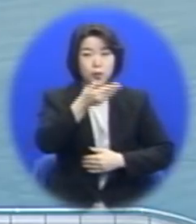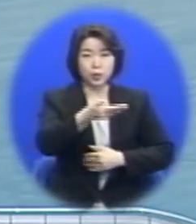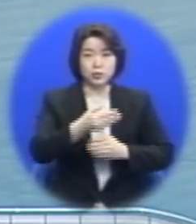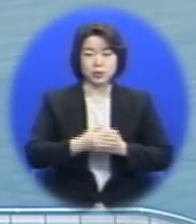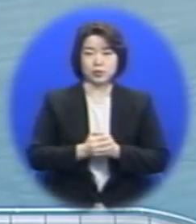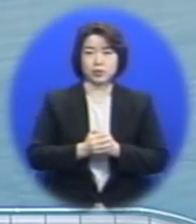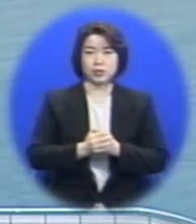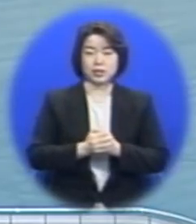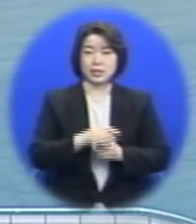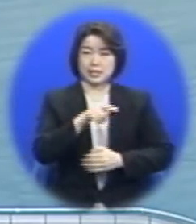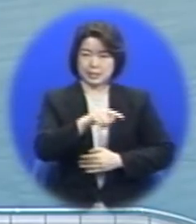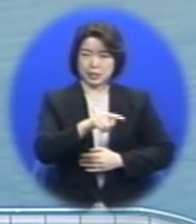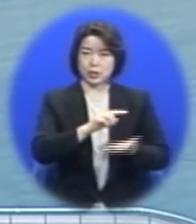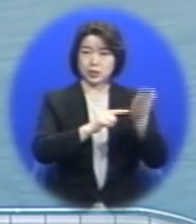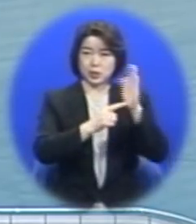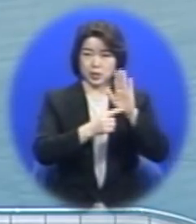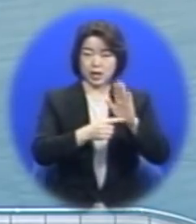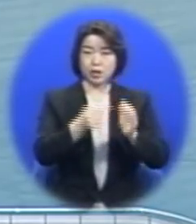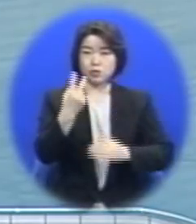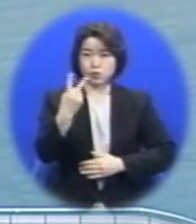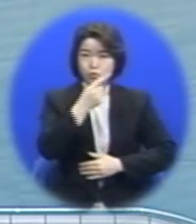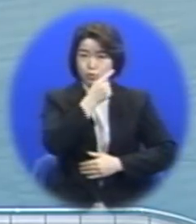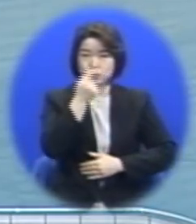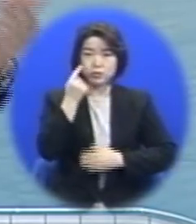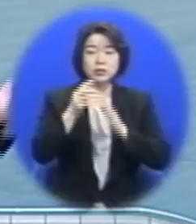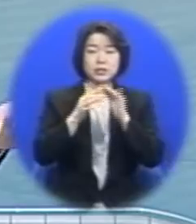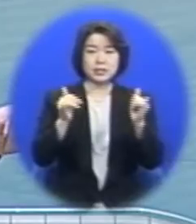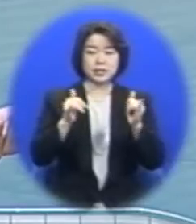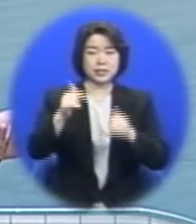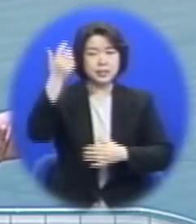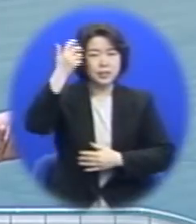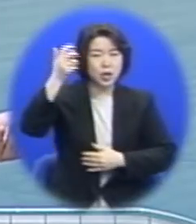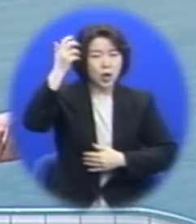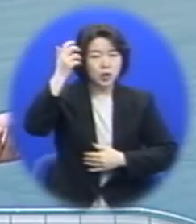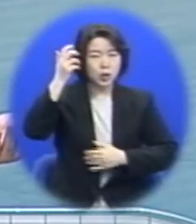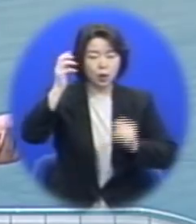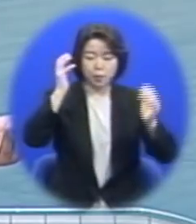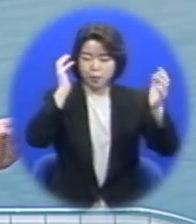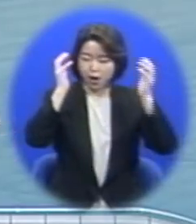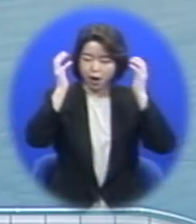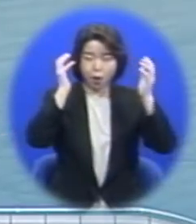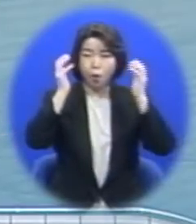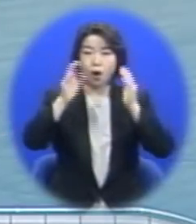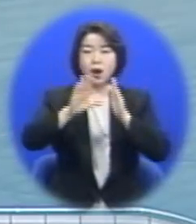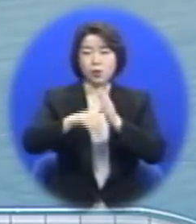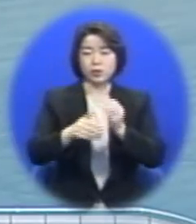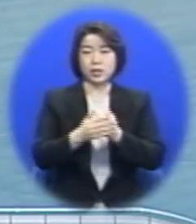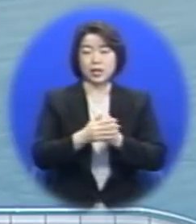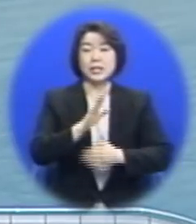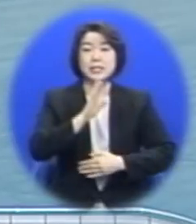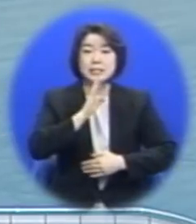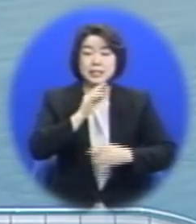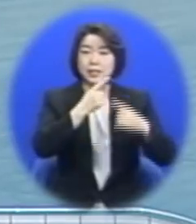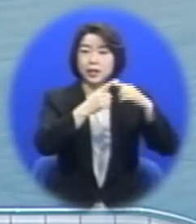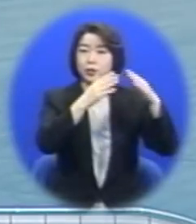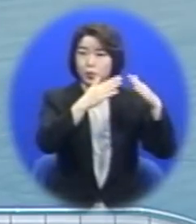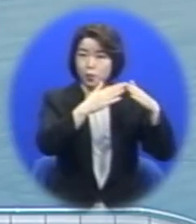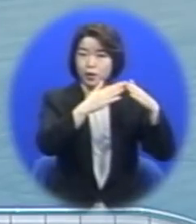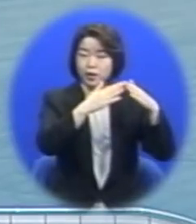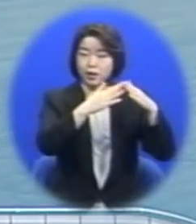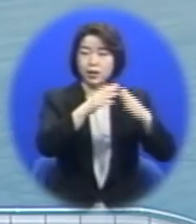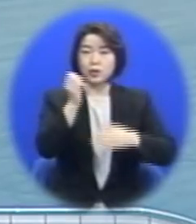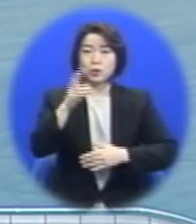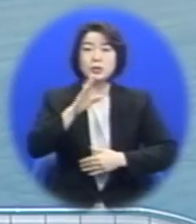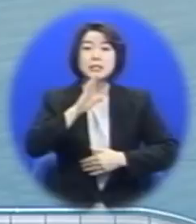여기서 나오는 이 두 증인은 영적으로 대단히 혼란스러운 때 진정한 교회